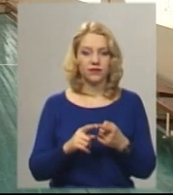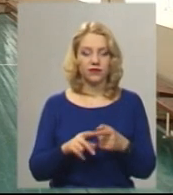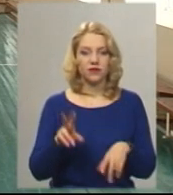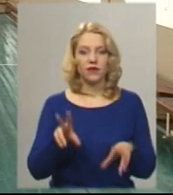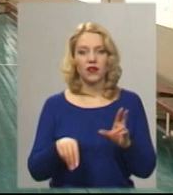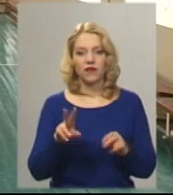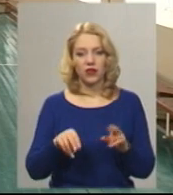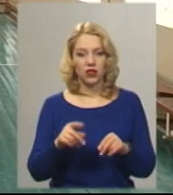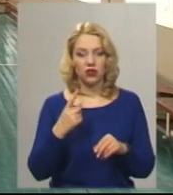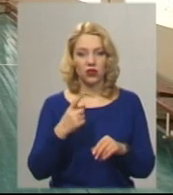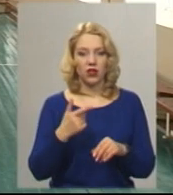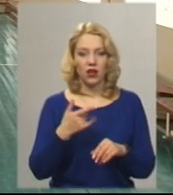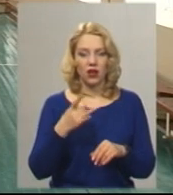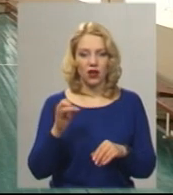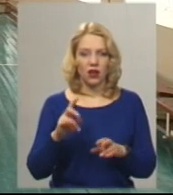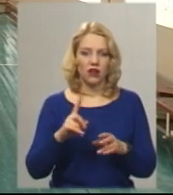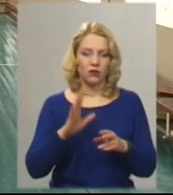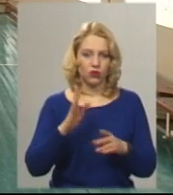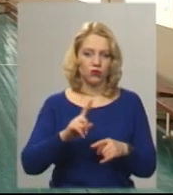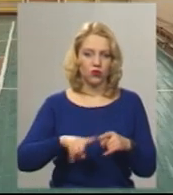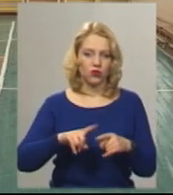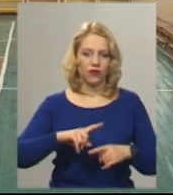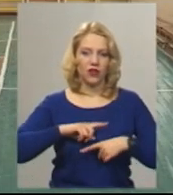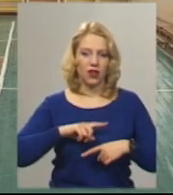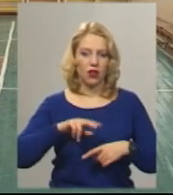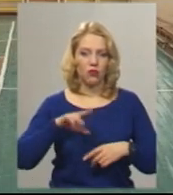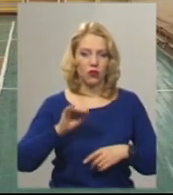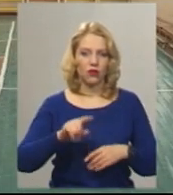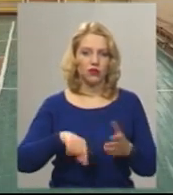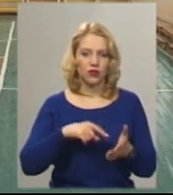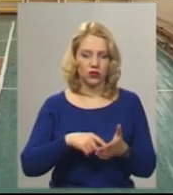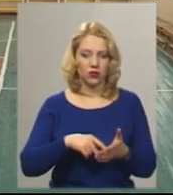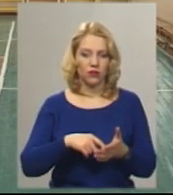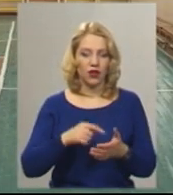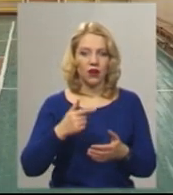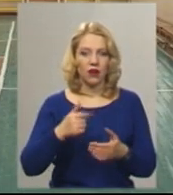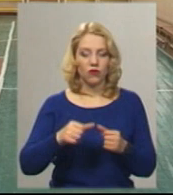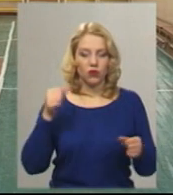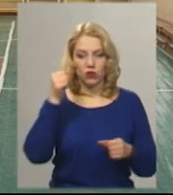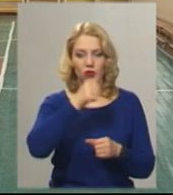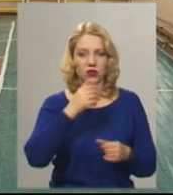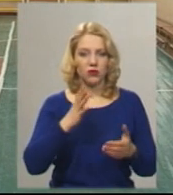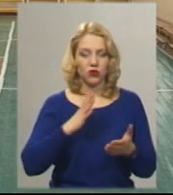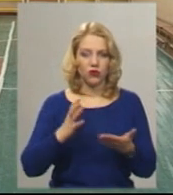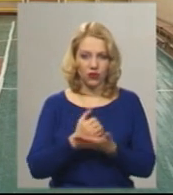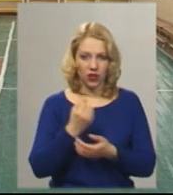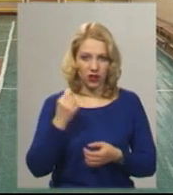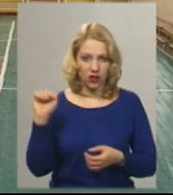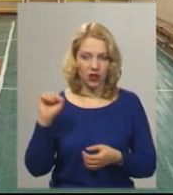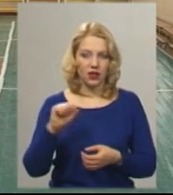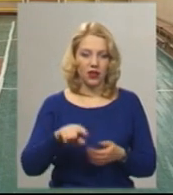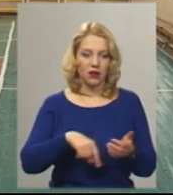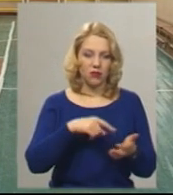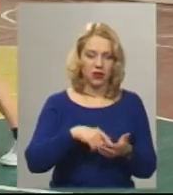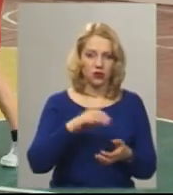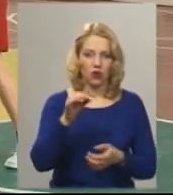лишається зіграти одну гру, і ми виходимо в фінал по місту. Того року ми виграли область, місто. На Україну ми, на